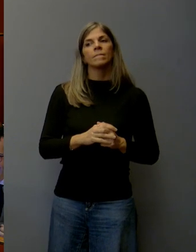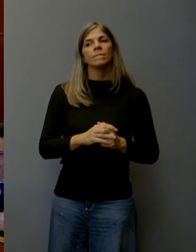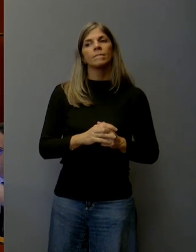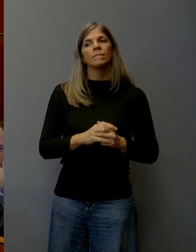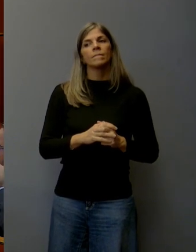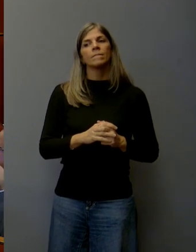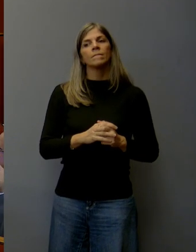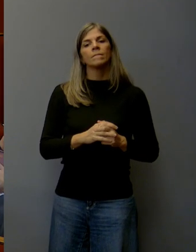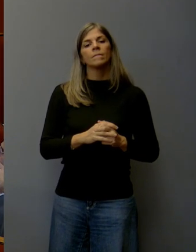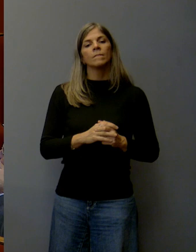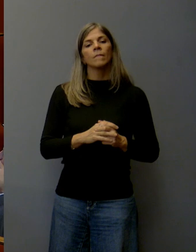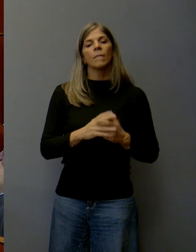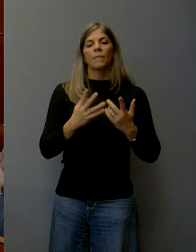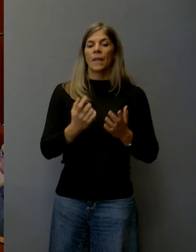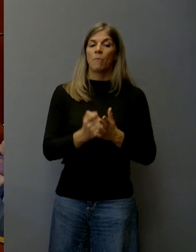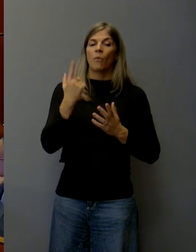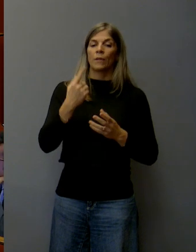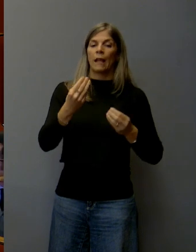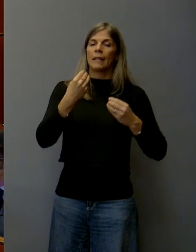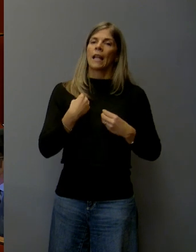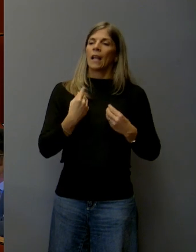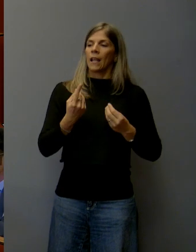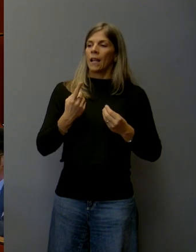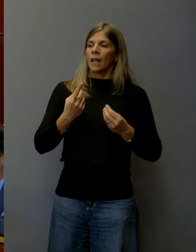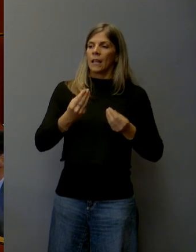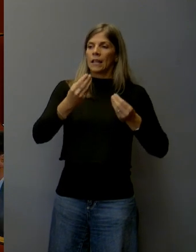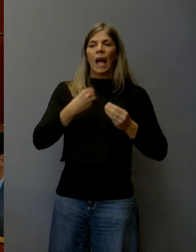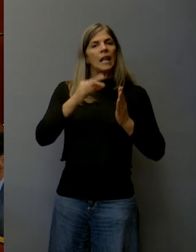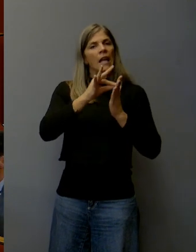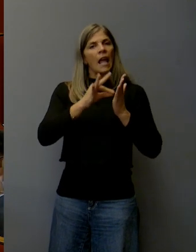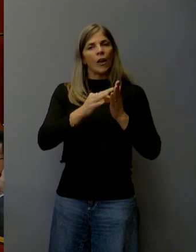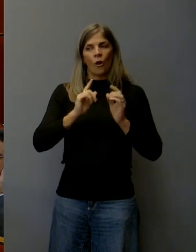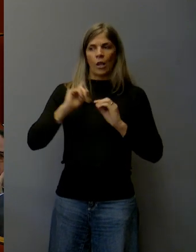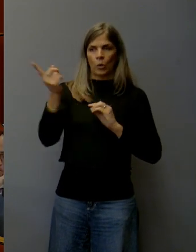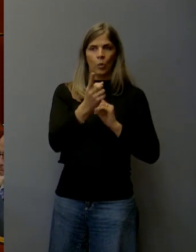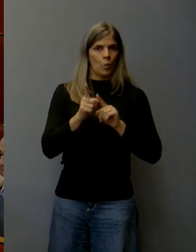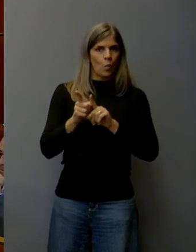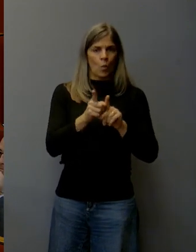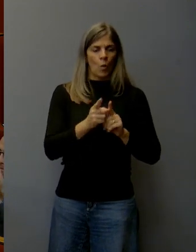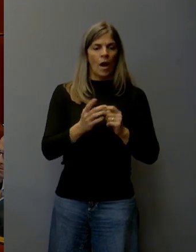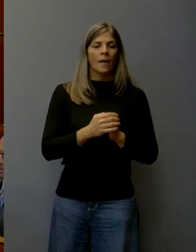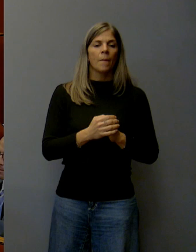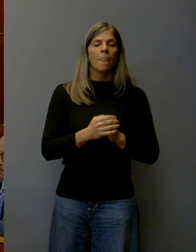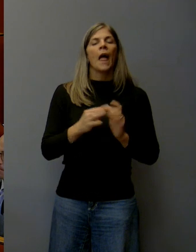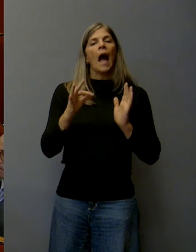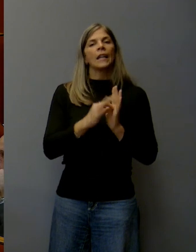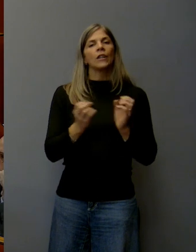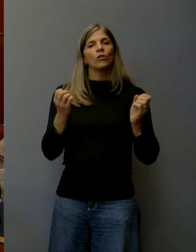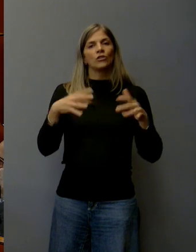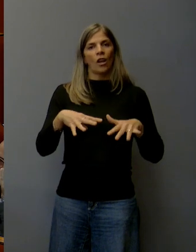perché lo dicevamo delle regole che le chiariamo oggi e magari le rispettiamo nei prossimi anni l'articolo 19